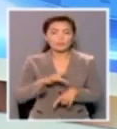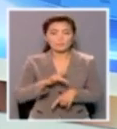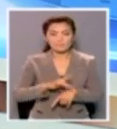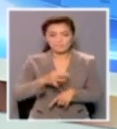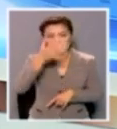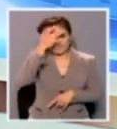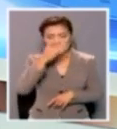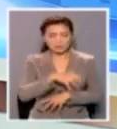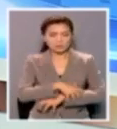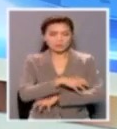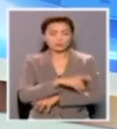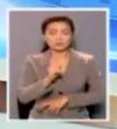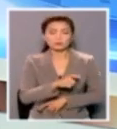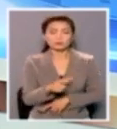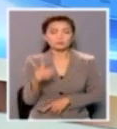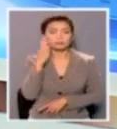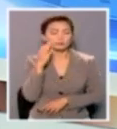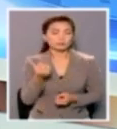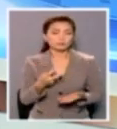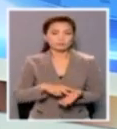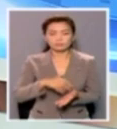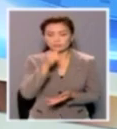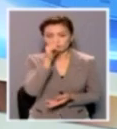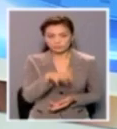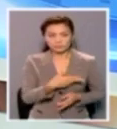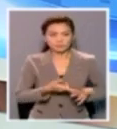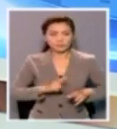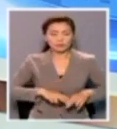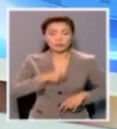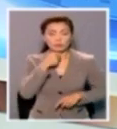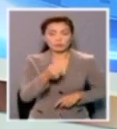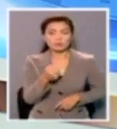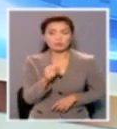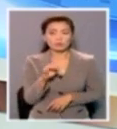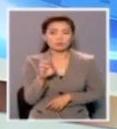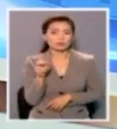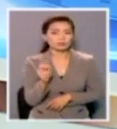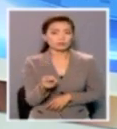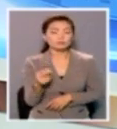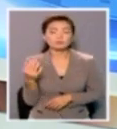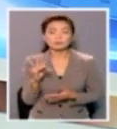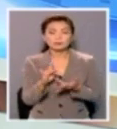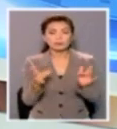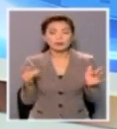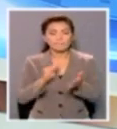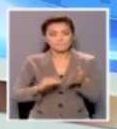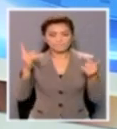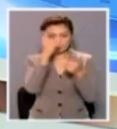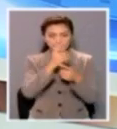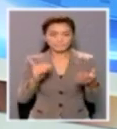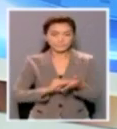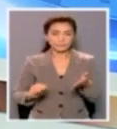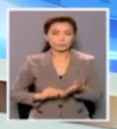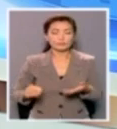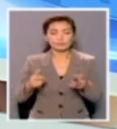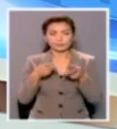жүр, аллергия тіпті кейбірі ұйқысынан оянбай қалып жатыр. Бұл журналист Тәуірбек Бозекеновтің Facebook парақшасына жариялаған